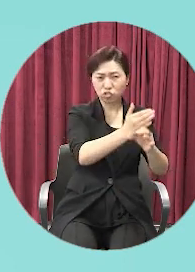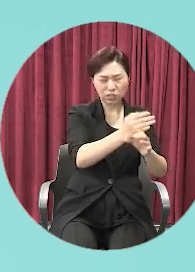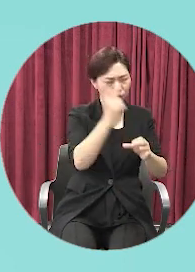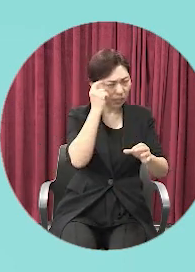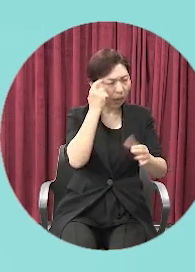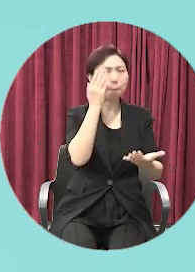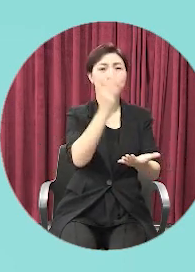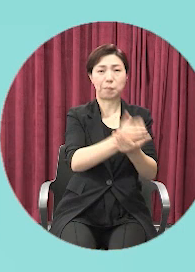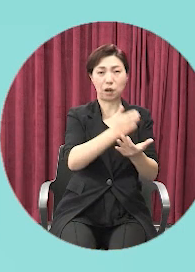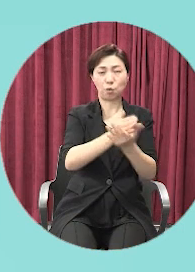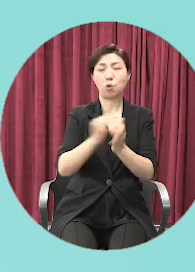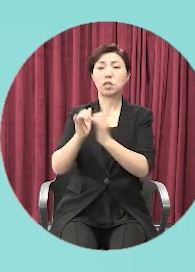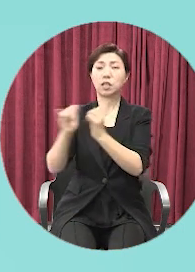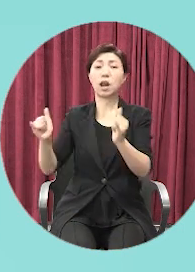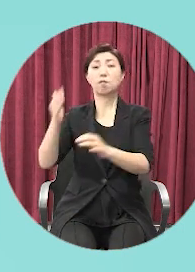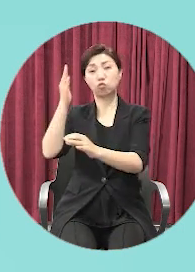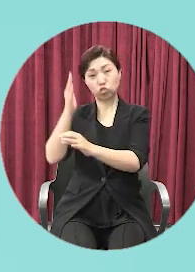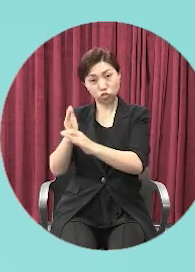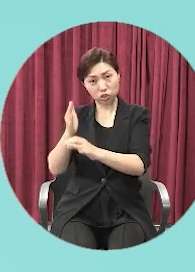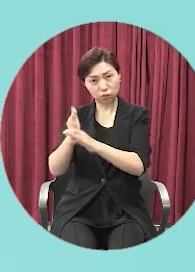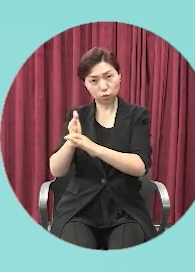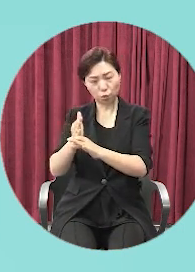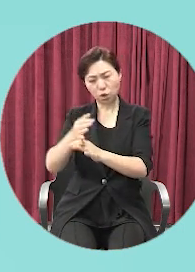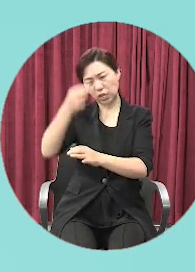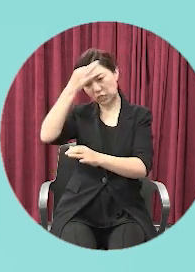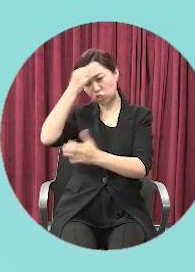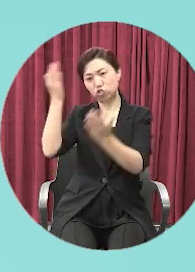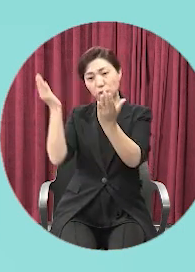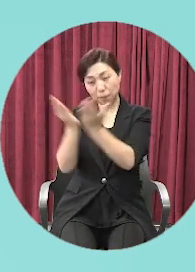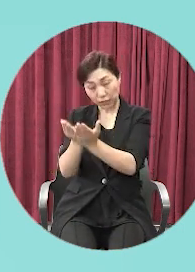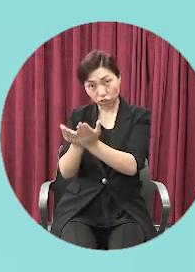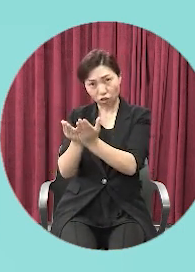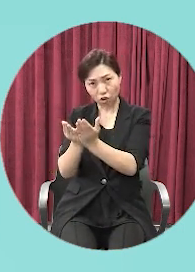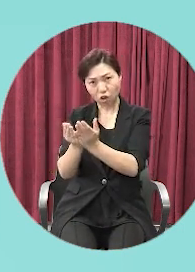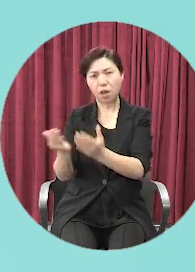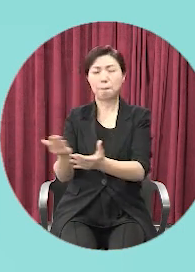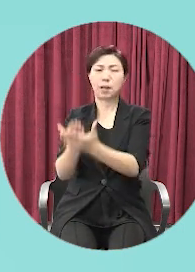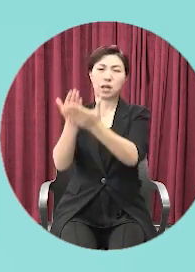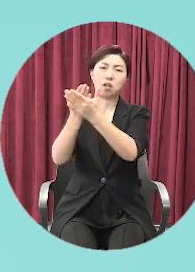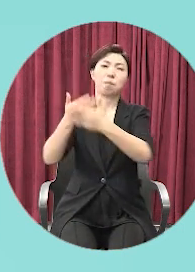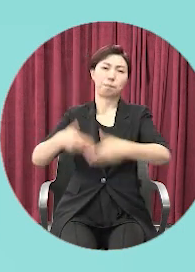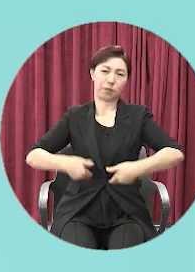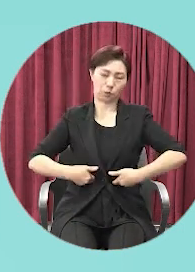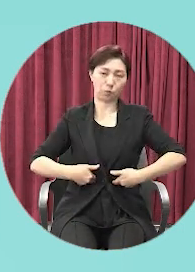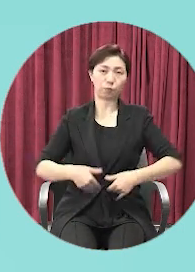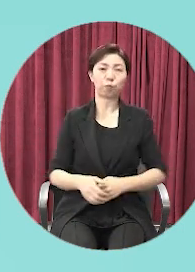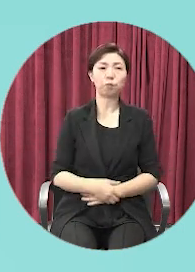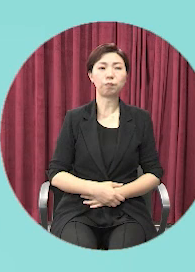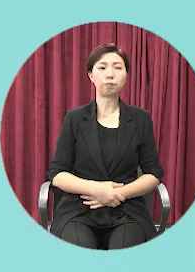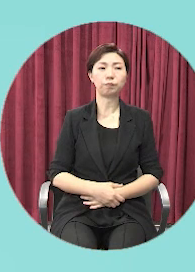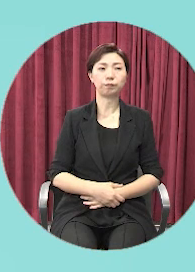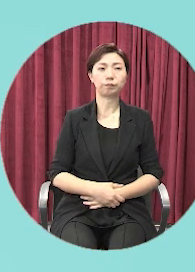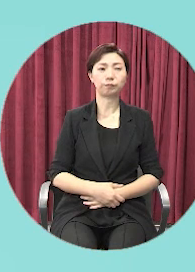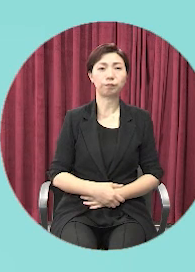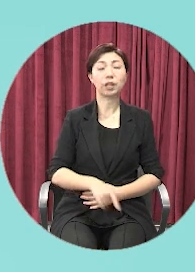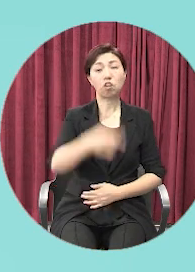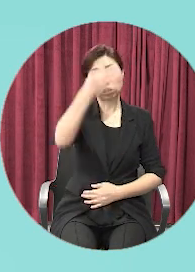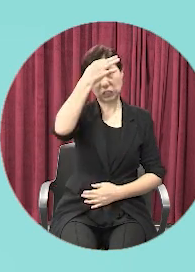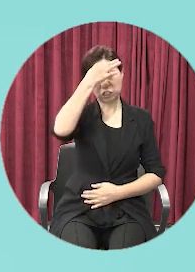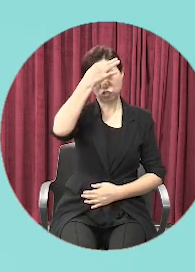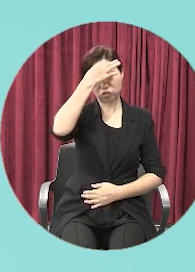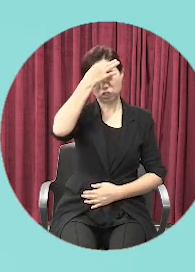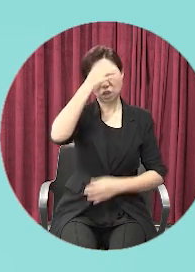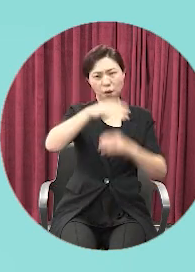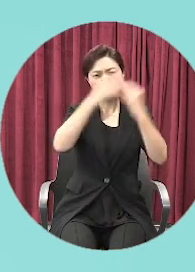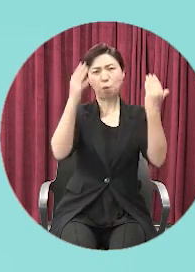그에 맞게 적절한 기술이 개발되고 그 기술들이 우리가 더 범용적으로